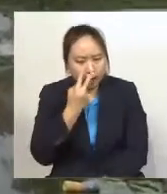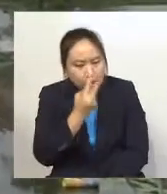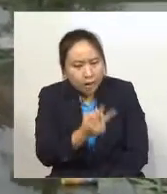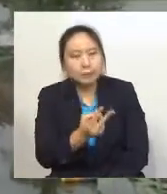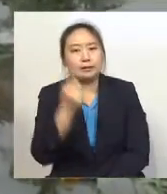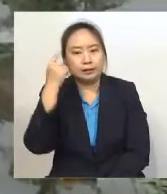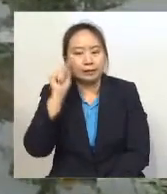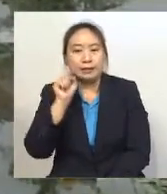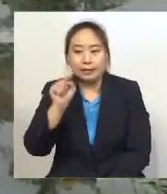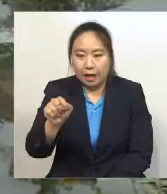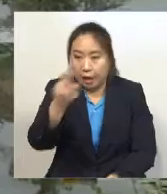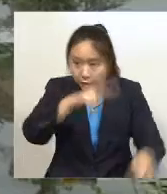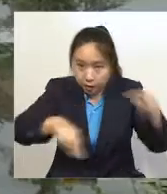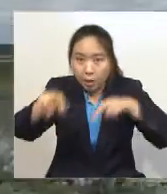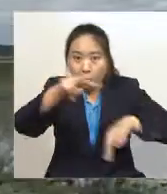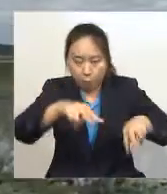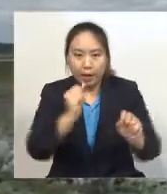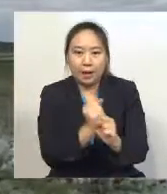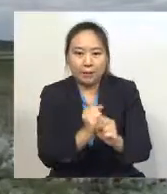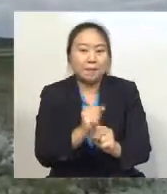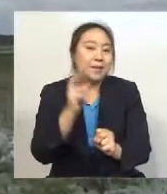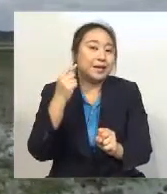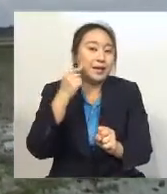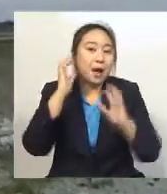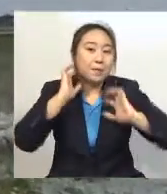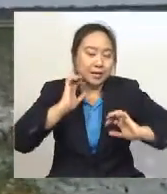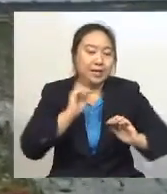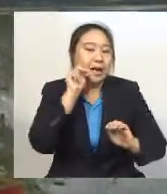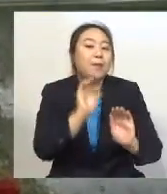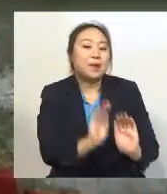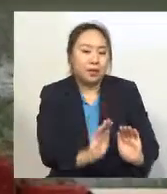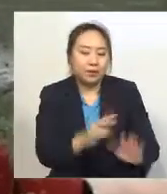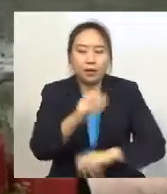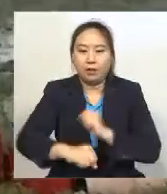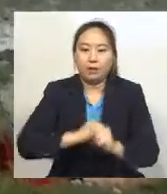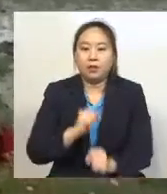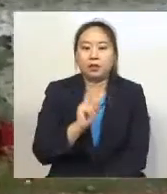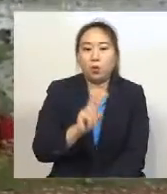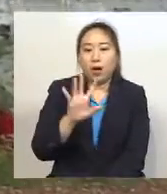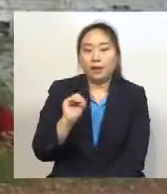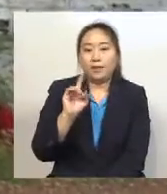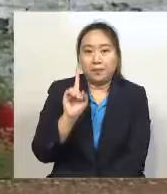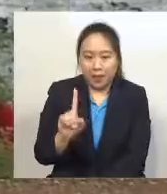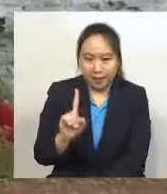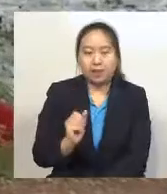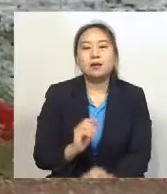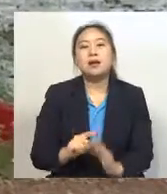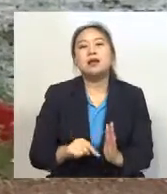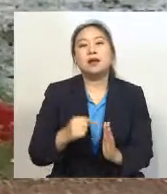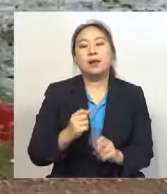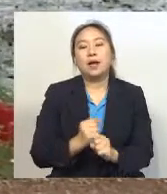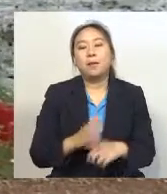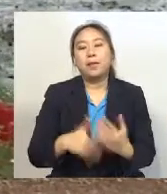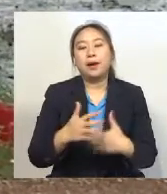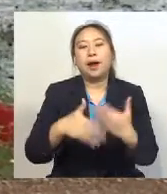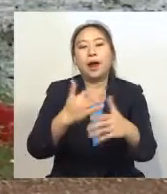ำริให้สำรวจพื้นที่เพื่อทำแก้มลิงในปี2541จึงเริ่มดำเนินโครงการและพัฒนาเรื่อยมาจน